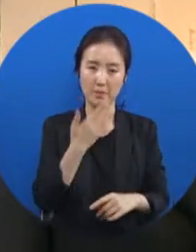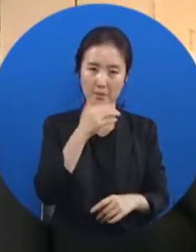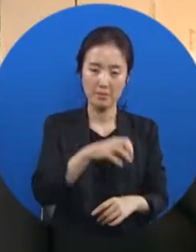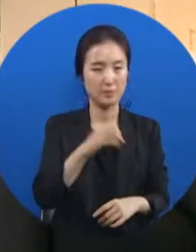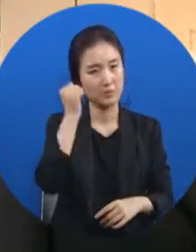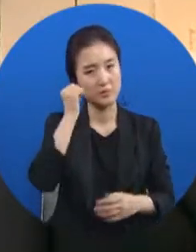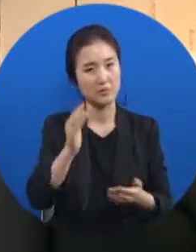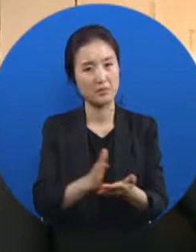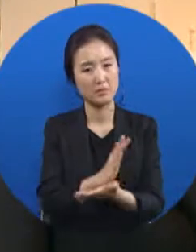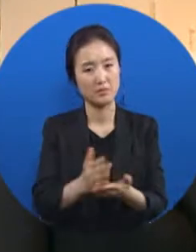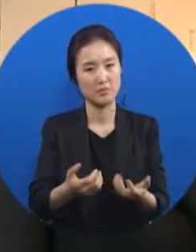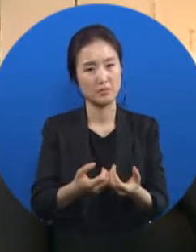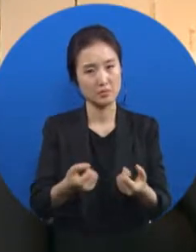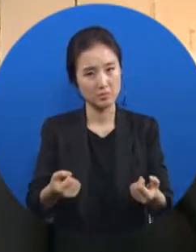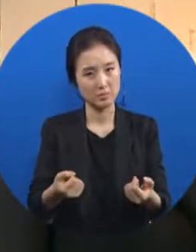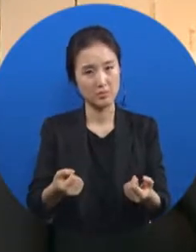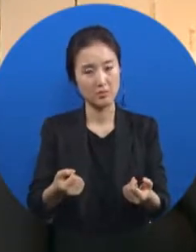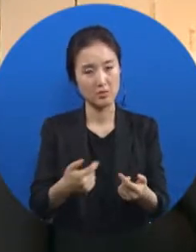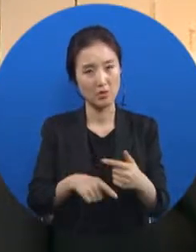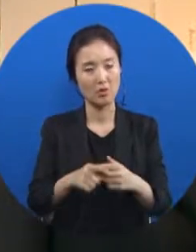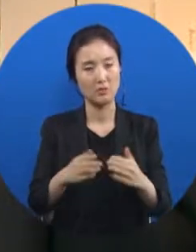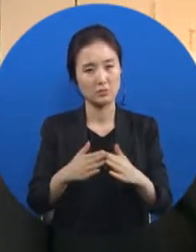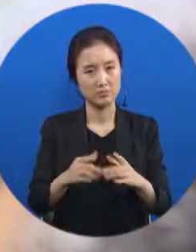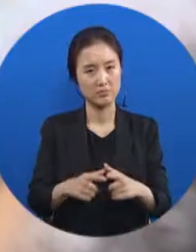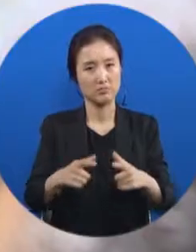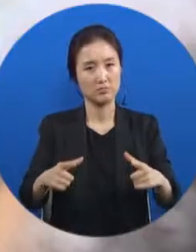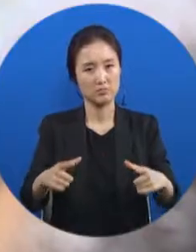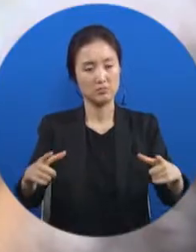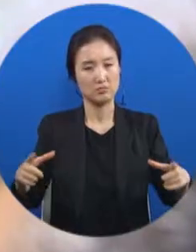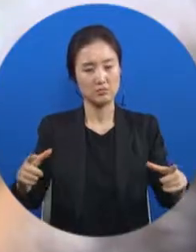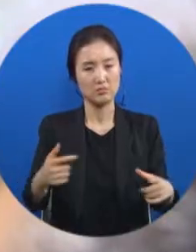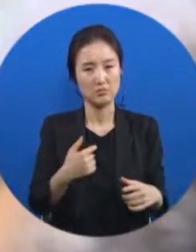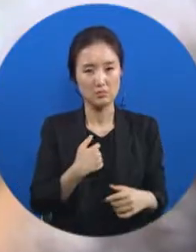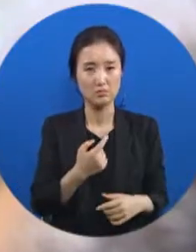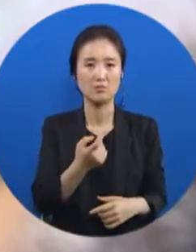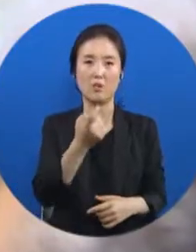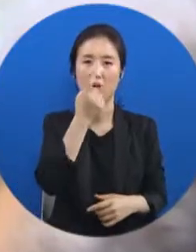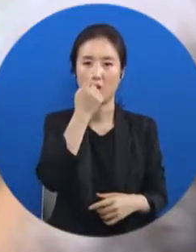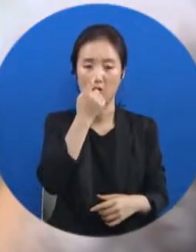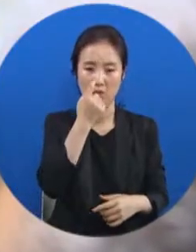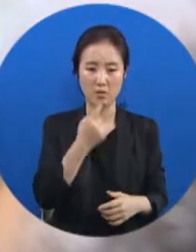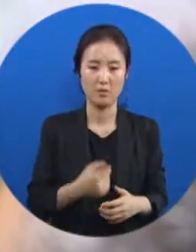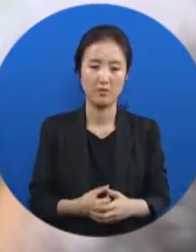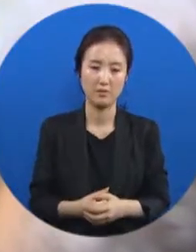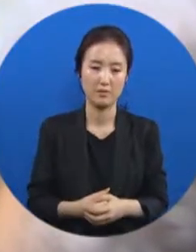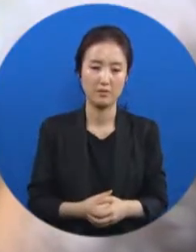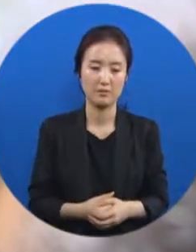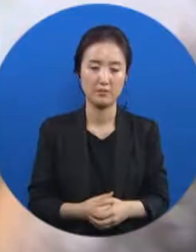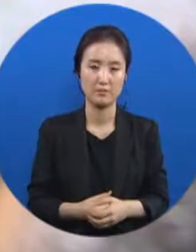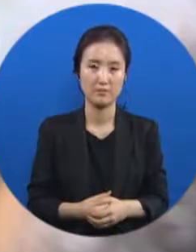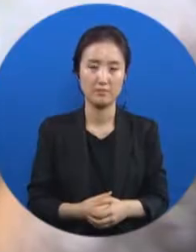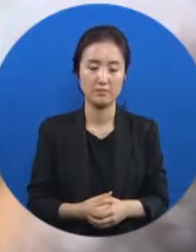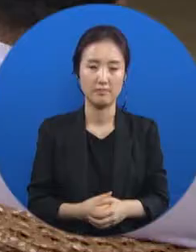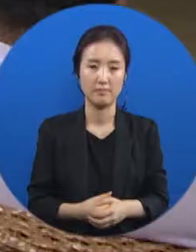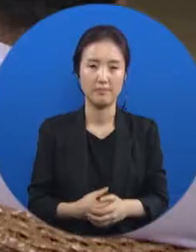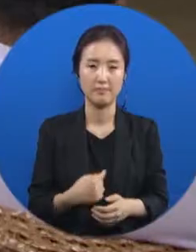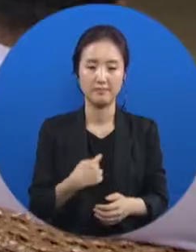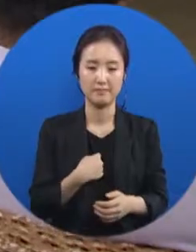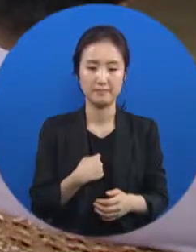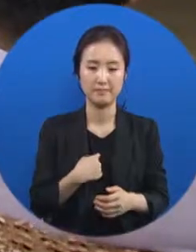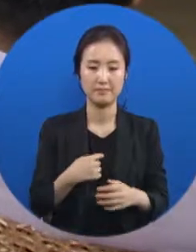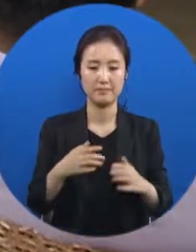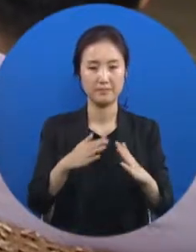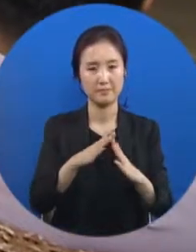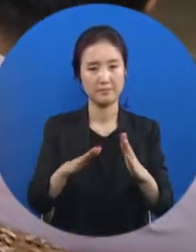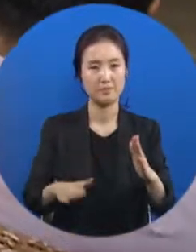해가지고 이렇게 발전하면서 제가 많은 걸 배웠어요. 그게 언어에서도 많이 배웠지만 하여튼 지나고 나서 보니까 내가 어려웠던